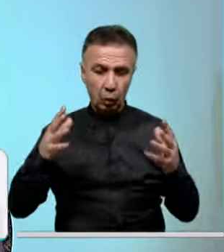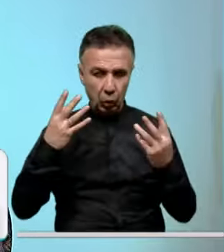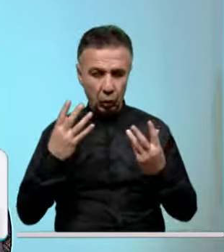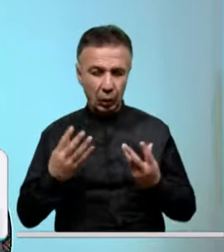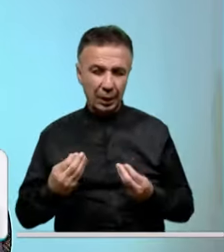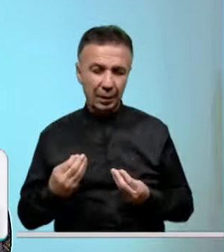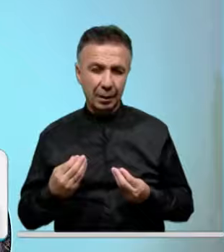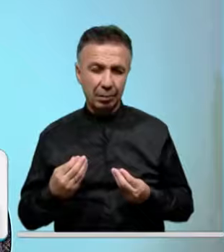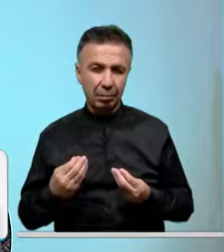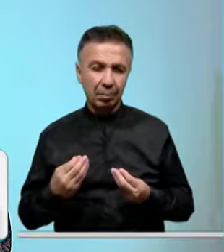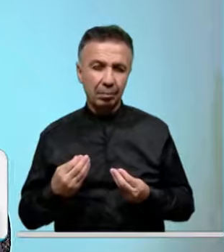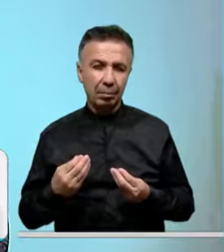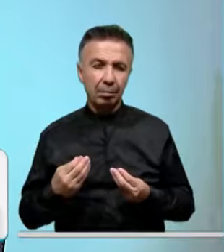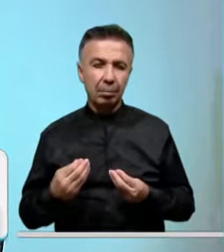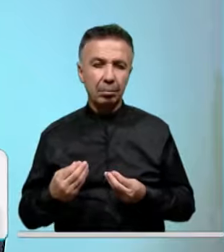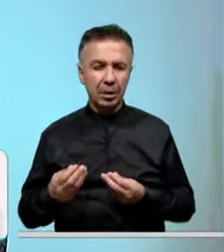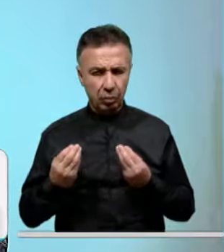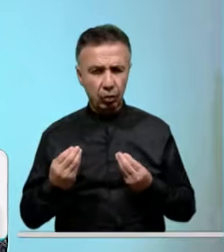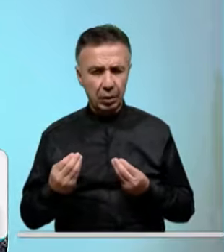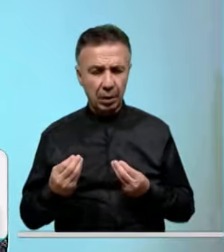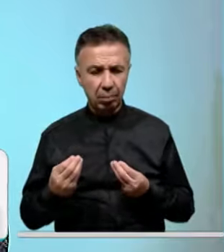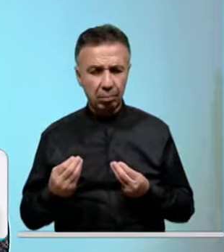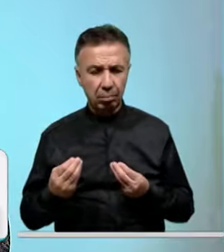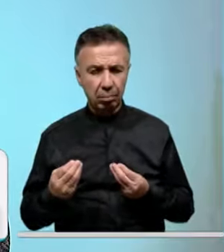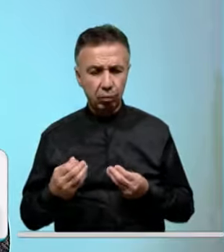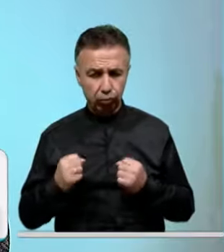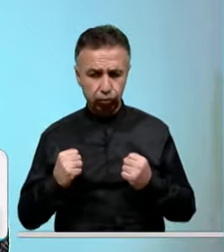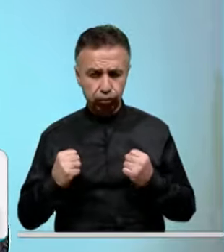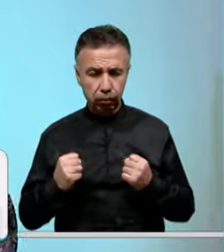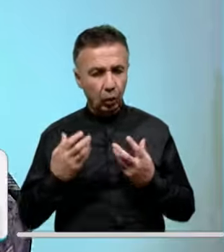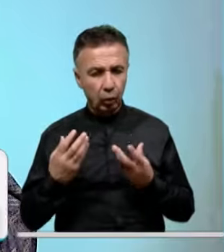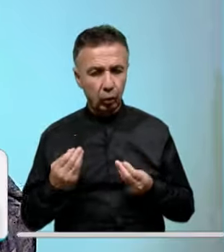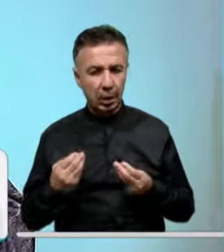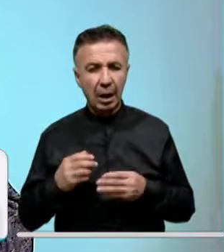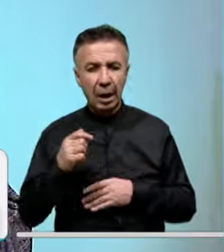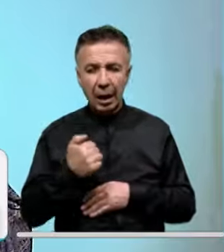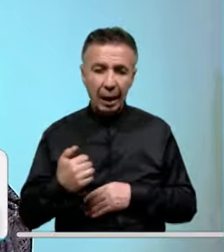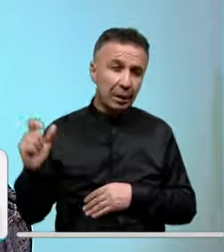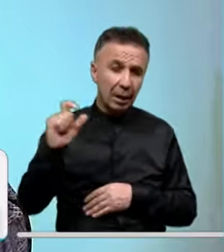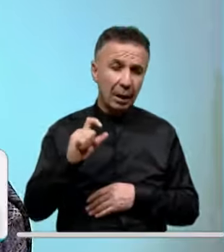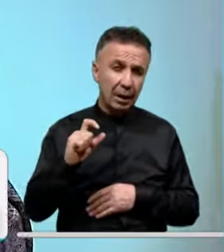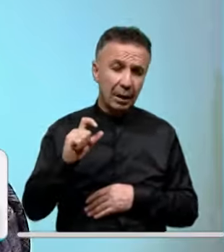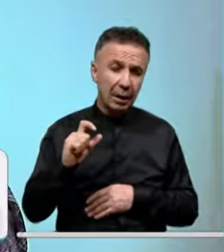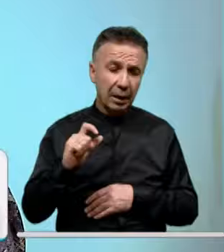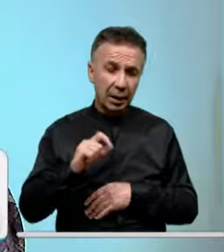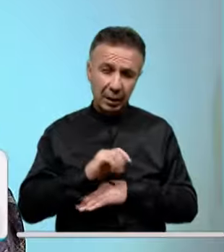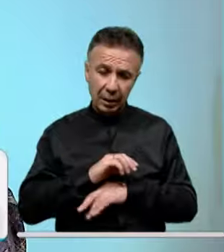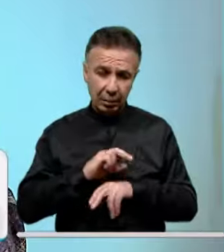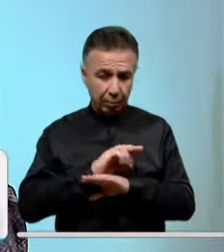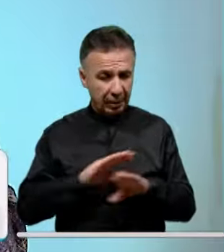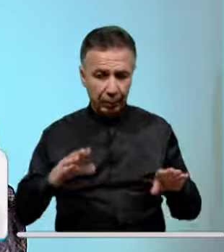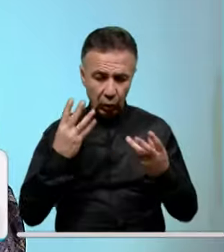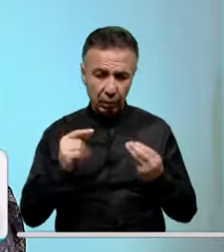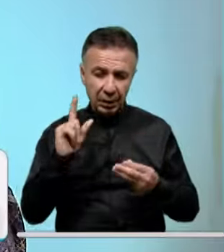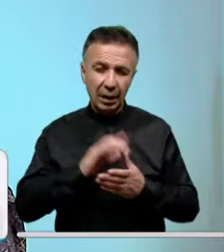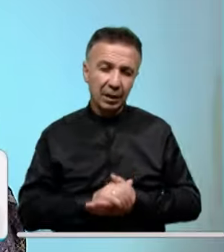gösterişli, gelişmiş, besili olursa 6 ayını doldurmuş olması. Keçilerde böyle bir şey var